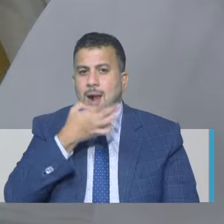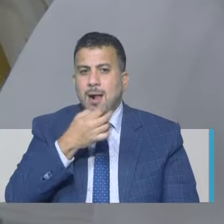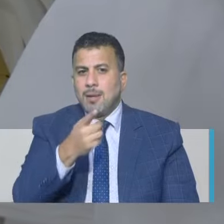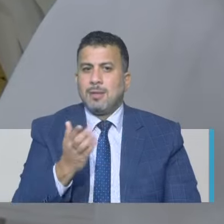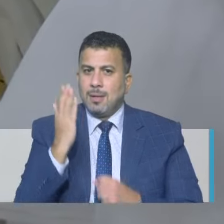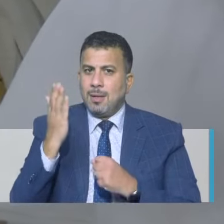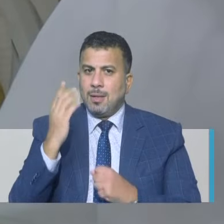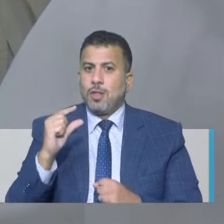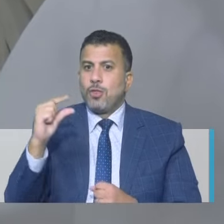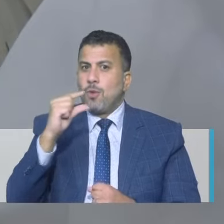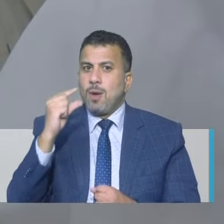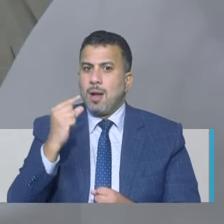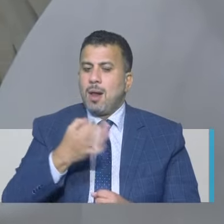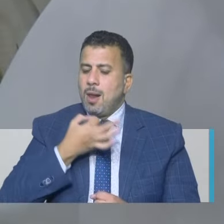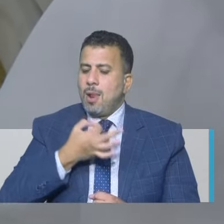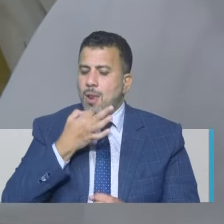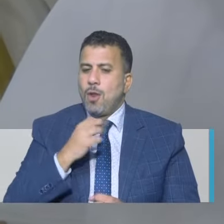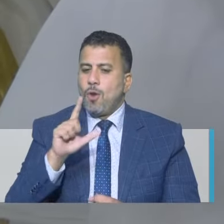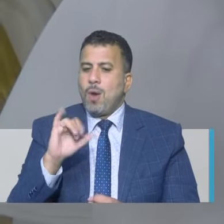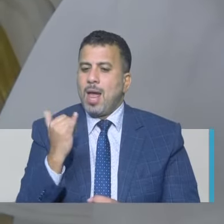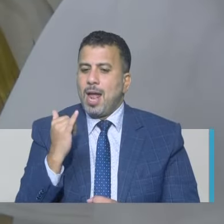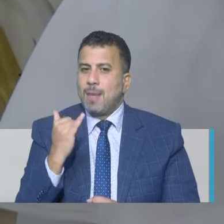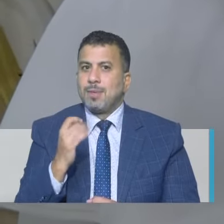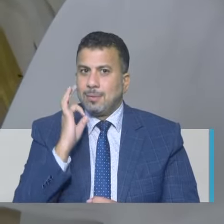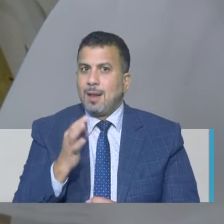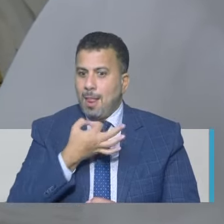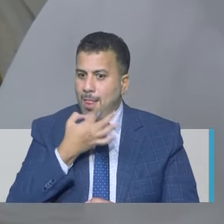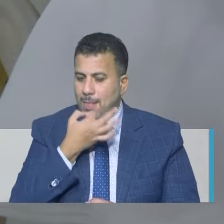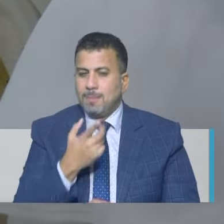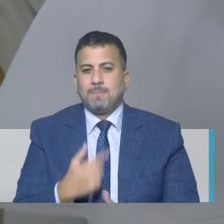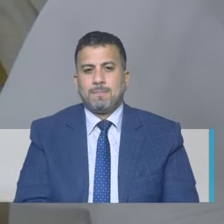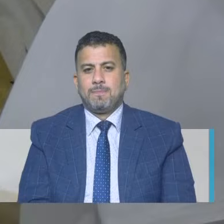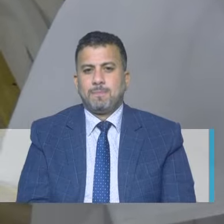واللغه العربيه الفصيحه فيمكن